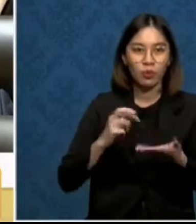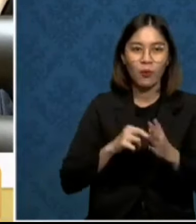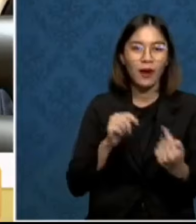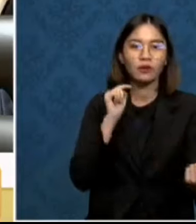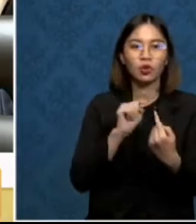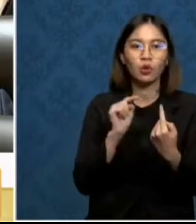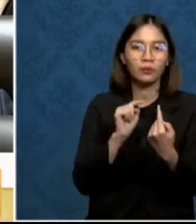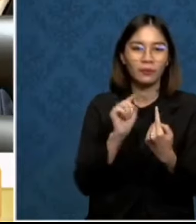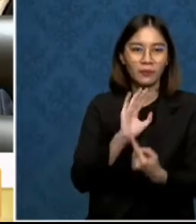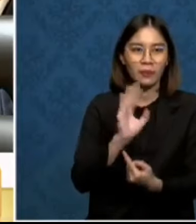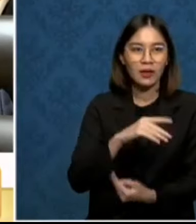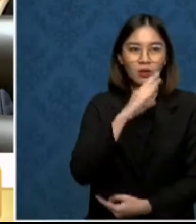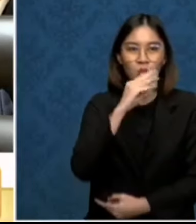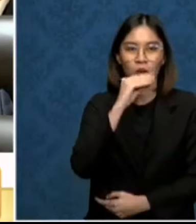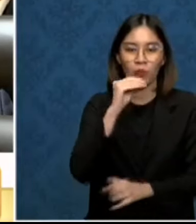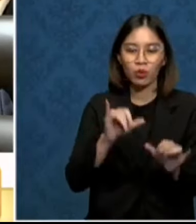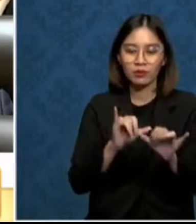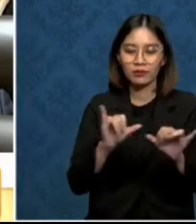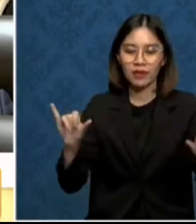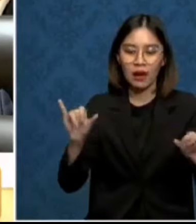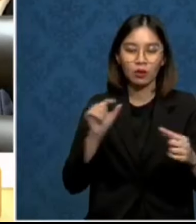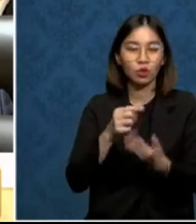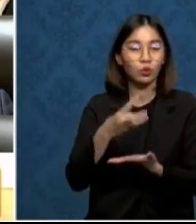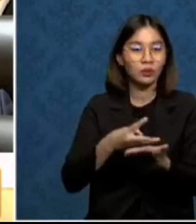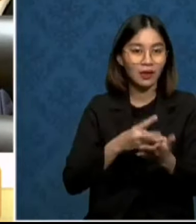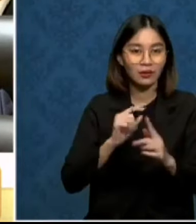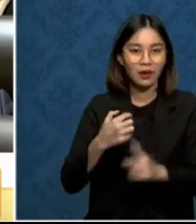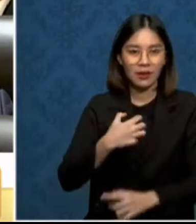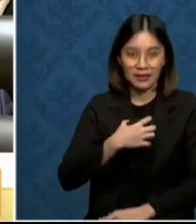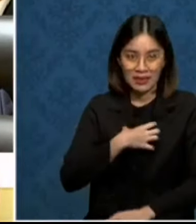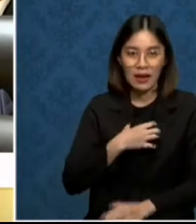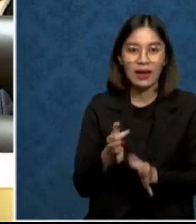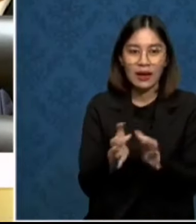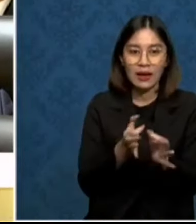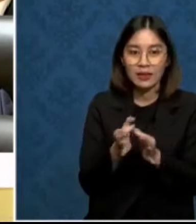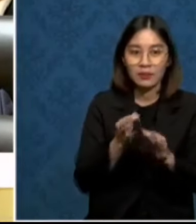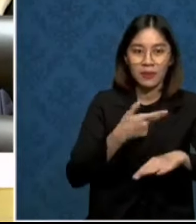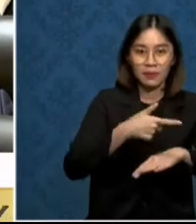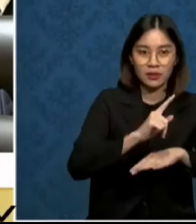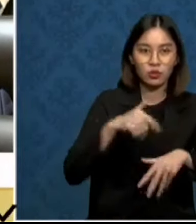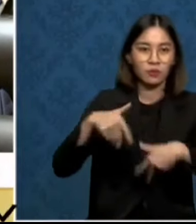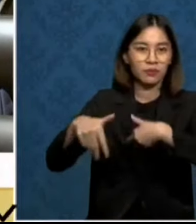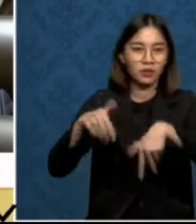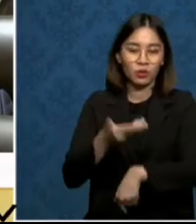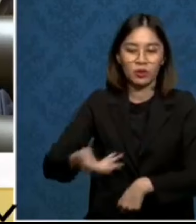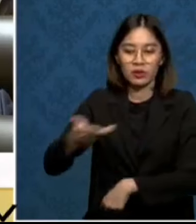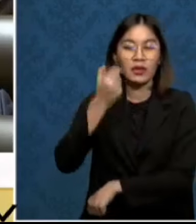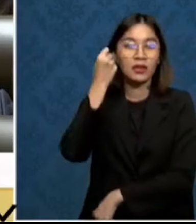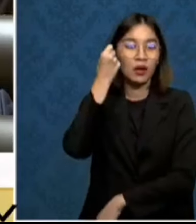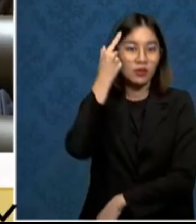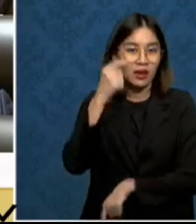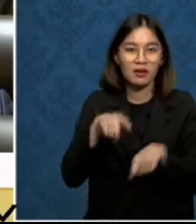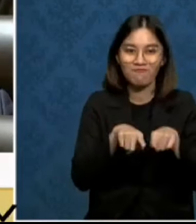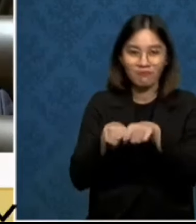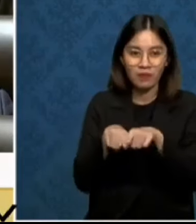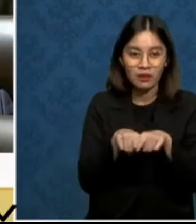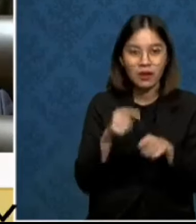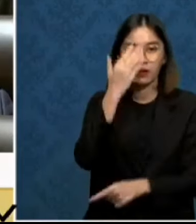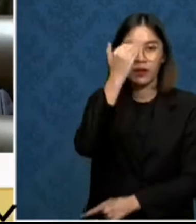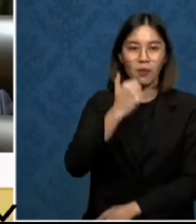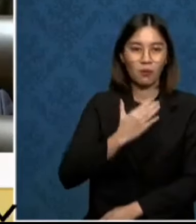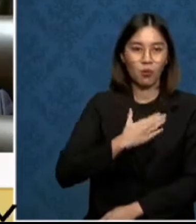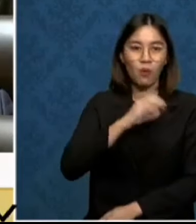ตามนี้หรอกครับไม่งั้นจะพูดกันยาวทางวิชาการแต่ผมต้องการอธิบายให้ประธานและประชาชนได้เข้าใจร่วมกันไปด้วยว่าทำไมผม